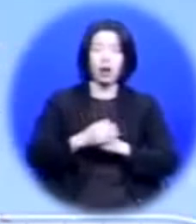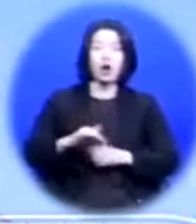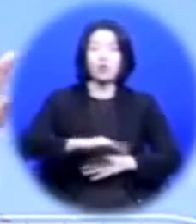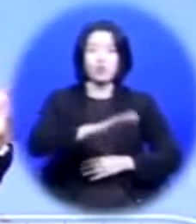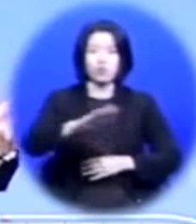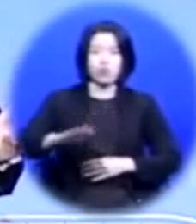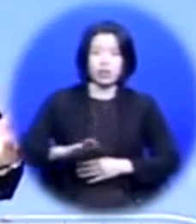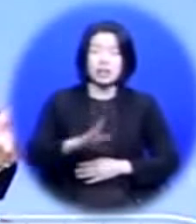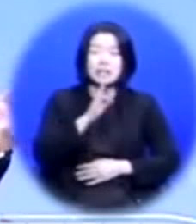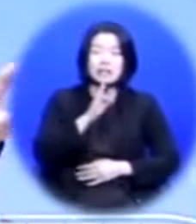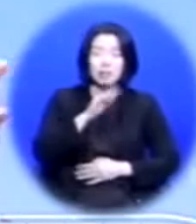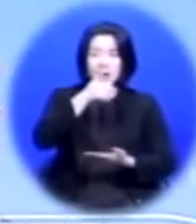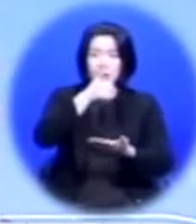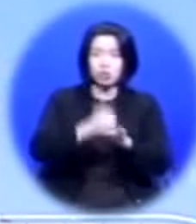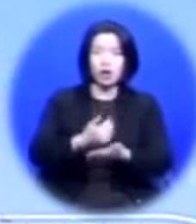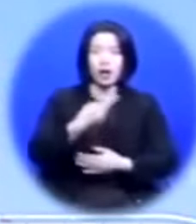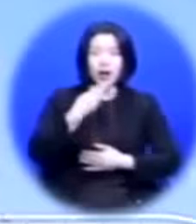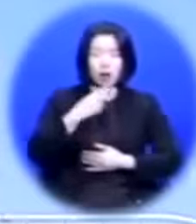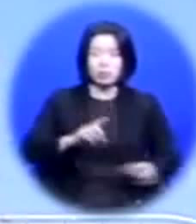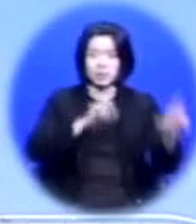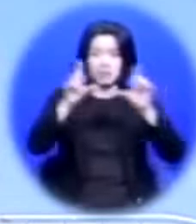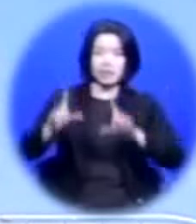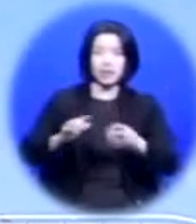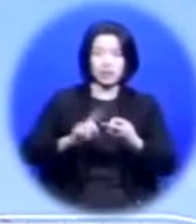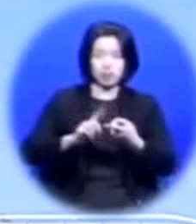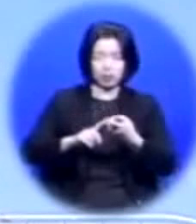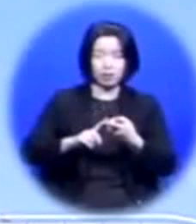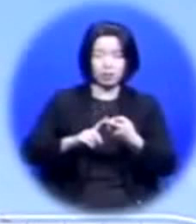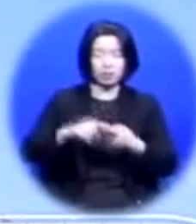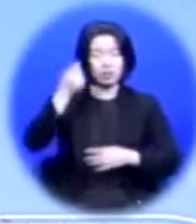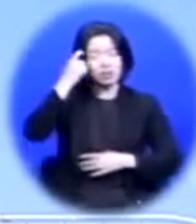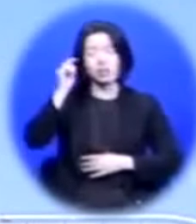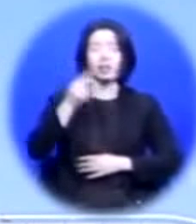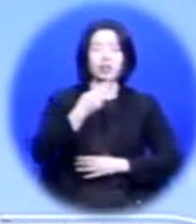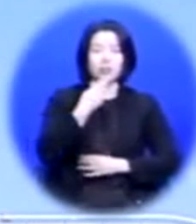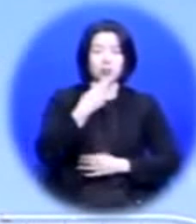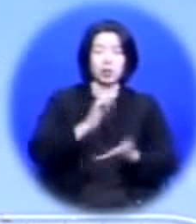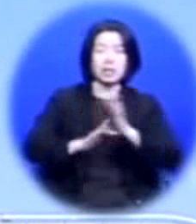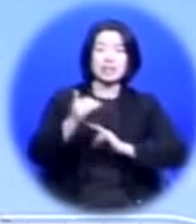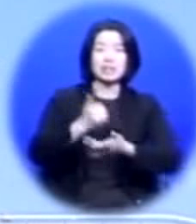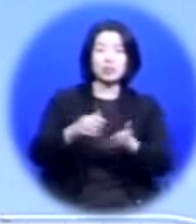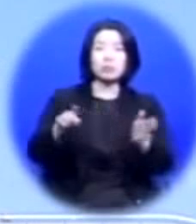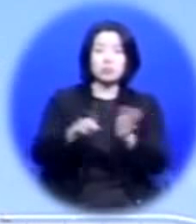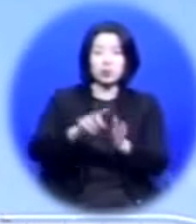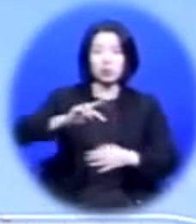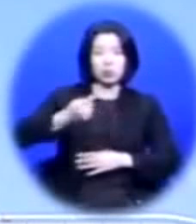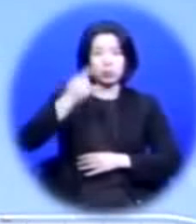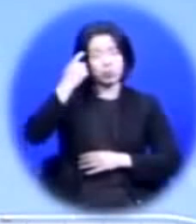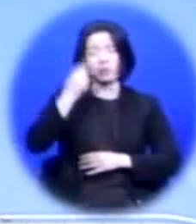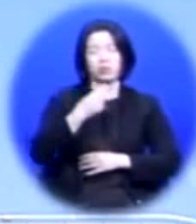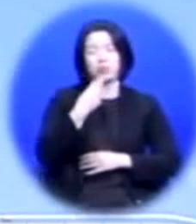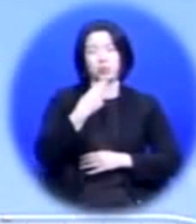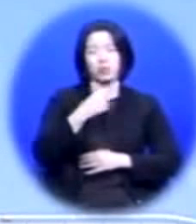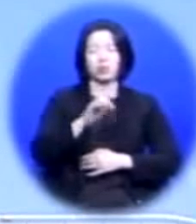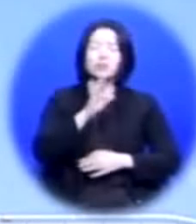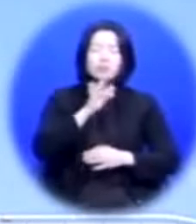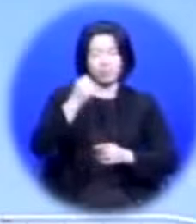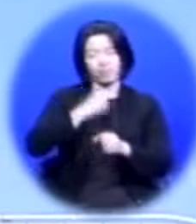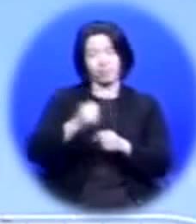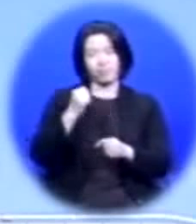정말 죄짓지 않고 살아야 된다는 것에 대한 의식이 별로 없습니다 예수를 믿고도 그게 참 안타까운